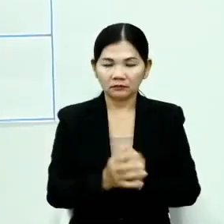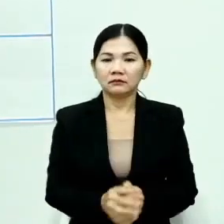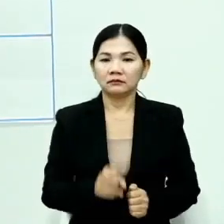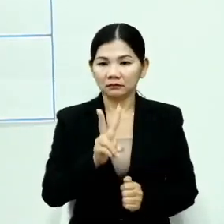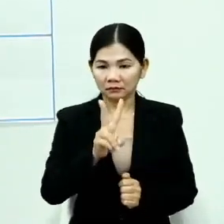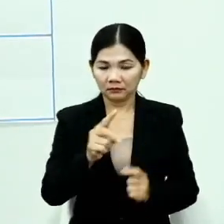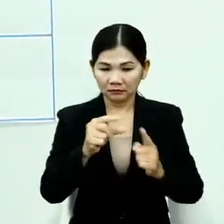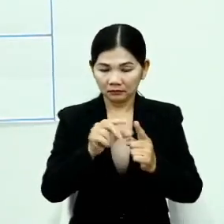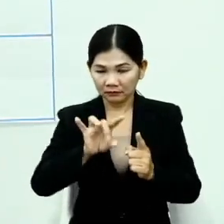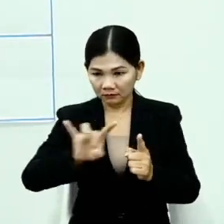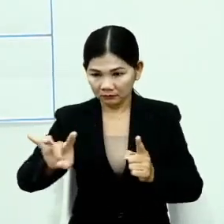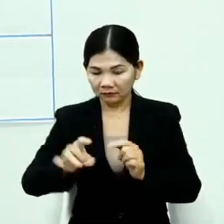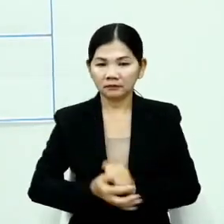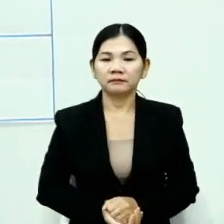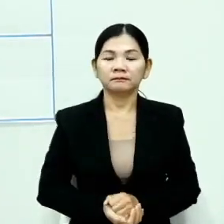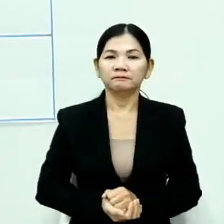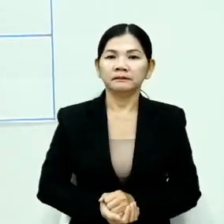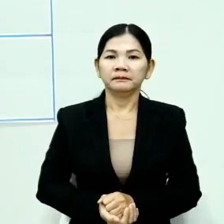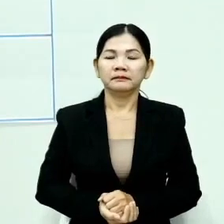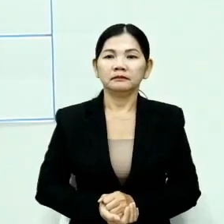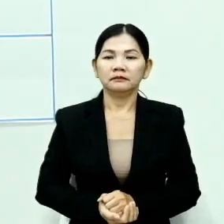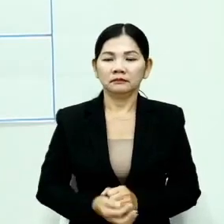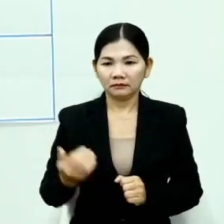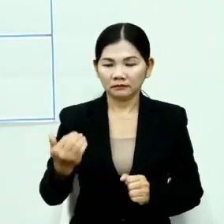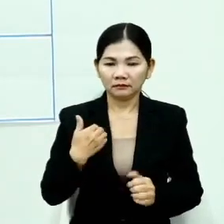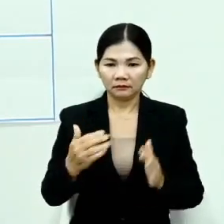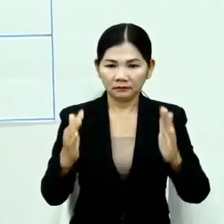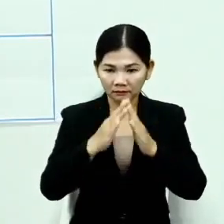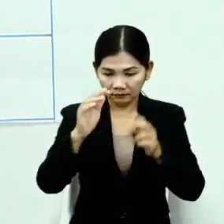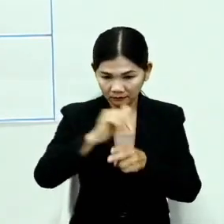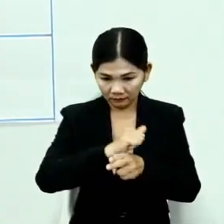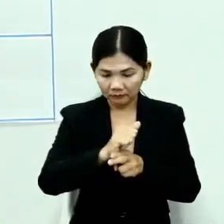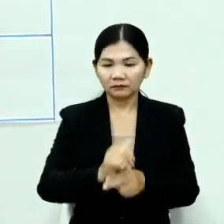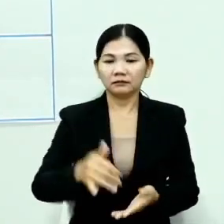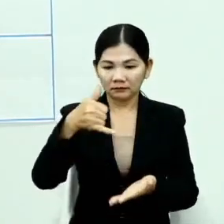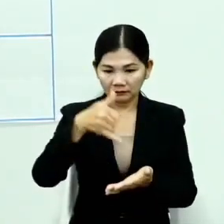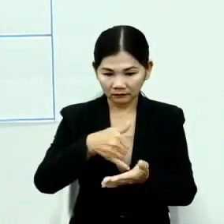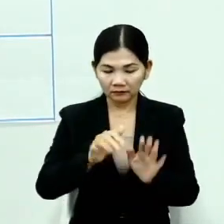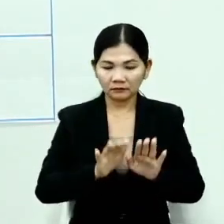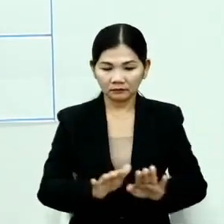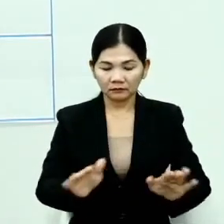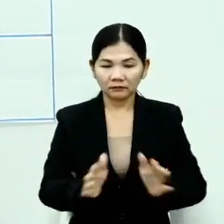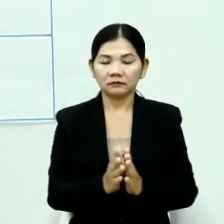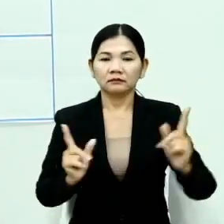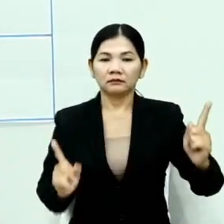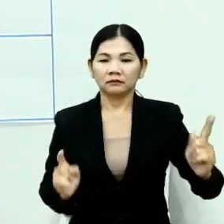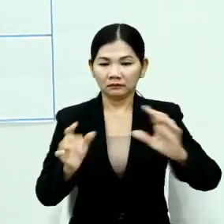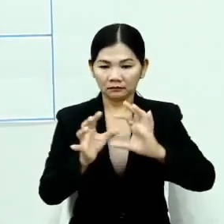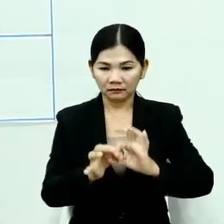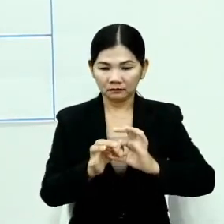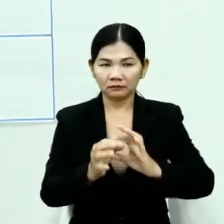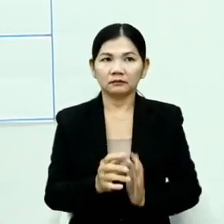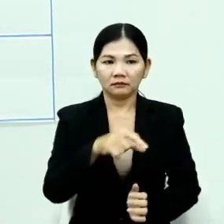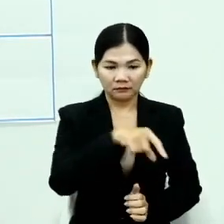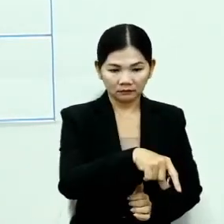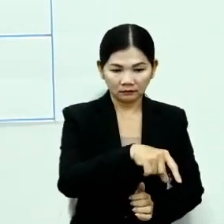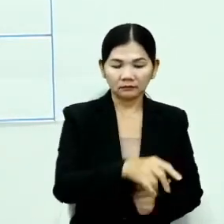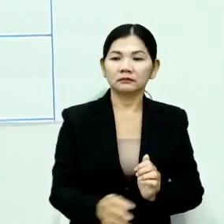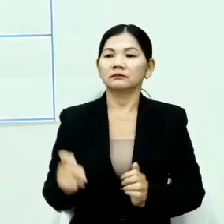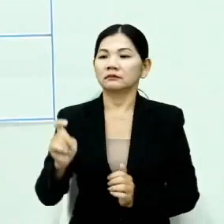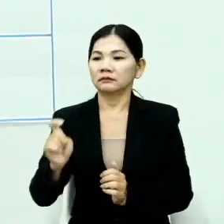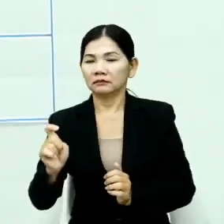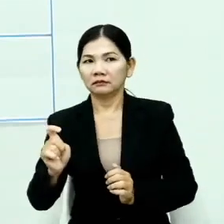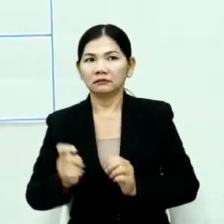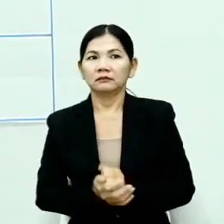ពីរព្យាង្គកូនស្ដាប់ឡើងទៀតកិច្ចការផ្ទះរបស់អ្នកគ្រូថ្ងៃនេះគឺឲ្យកូនកូនគូសភ្ជាប់ពីក